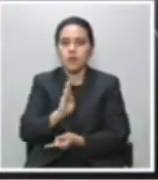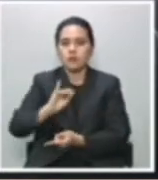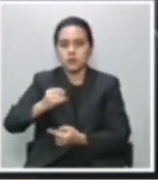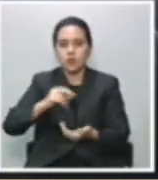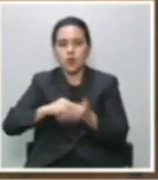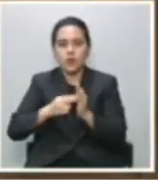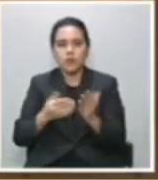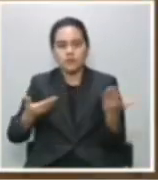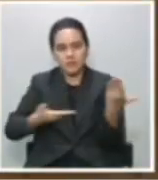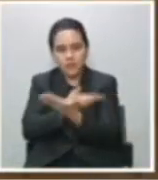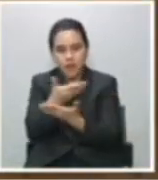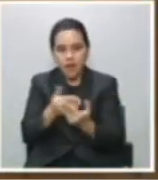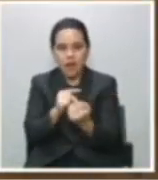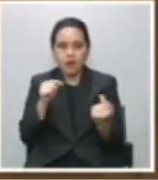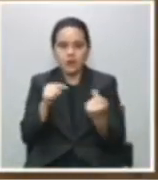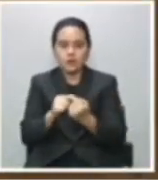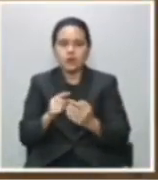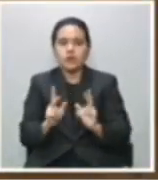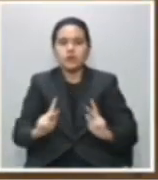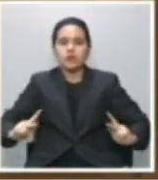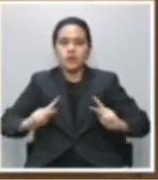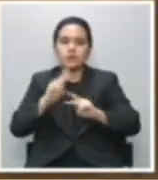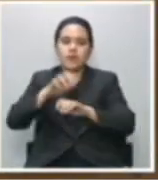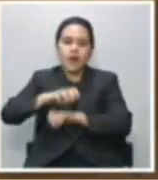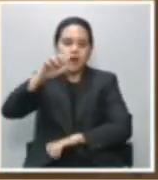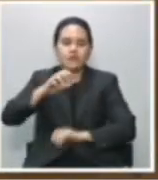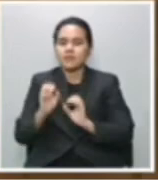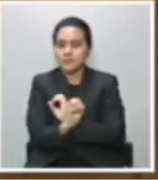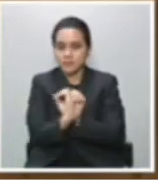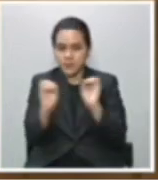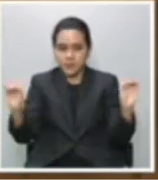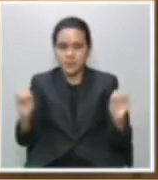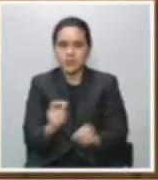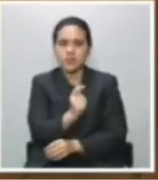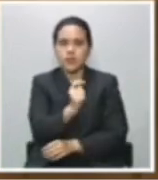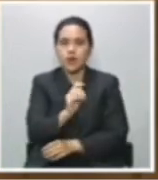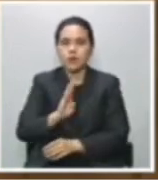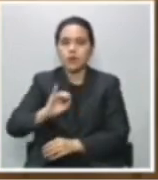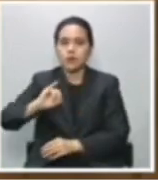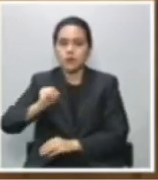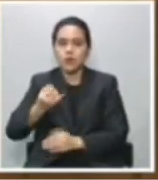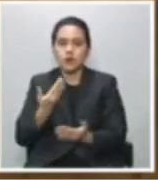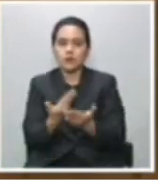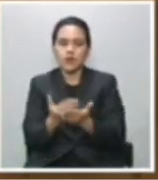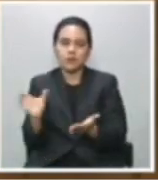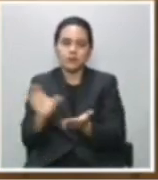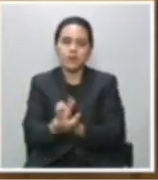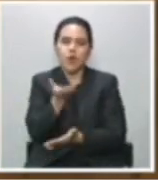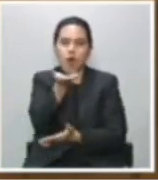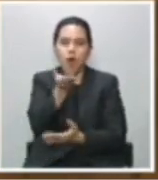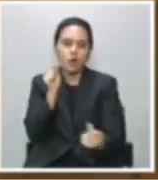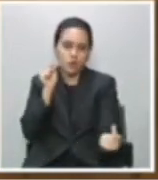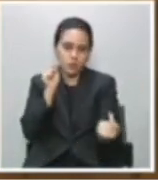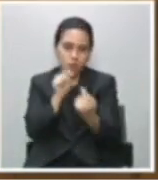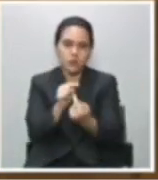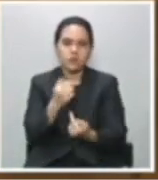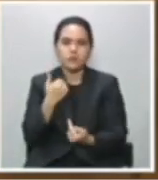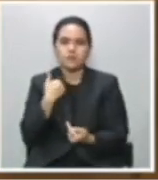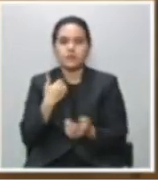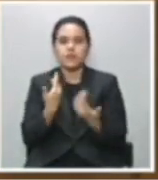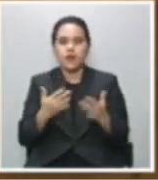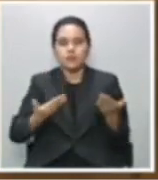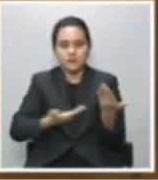าของกระทรวงมหาดไทยทางอบจ.ของงบประมาณตรงเลยเพราะนั้นการพิจารณาในส่ว